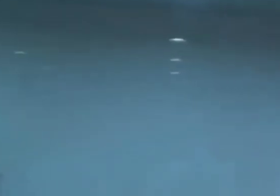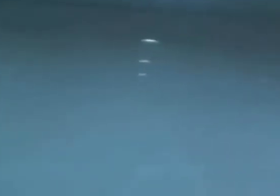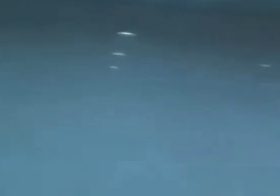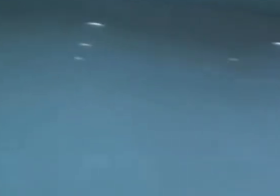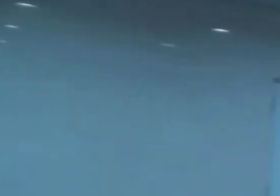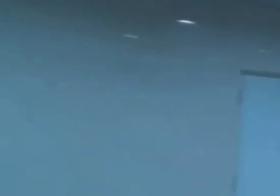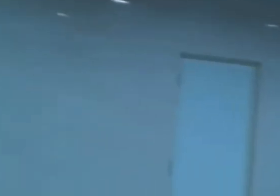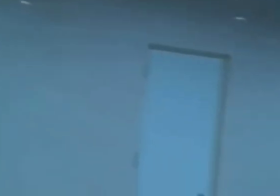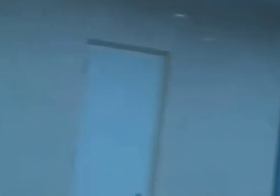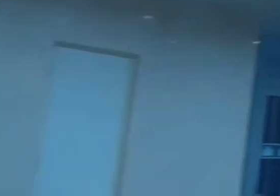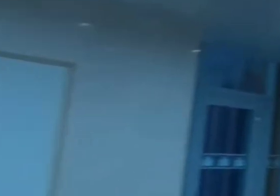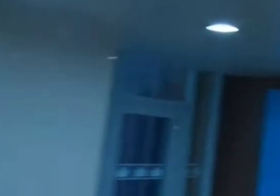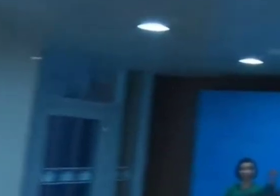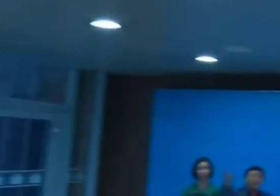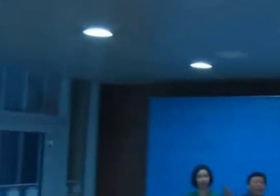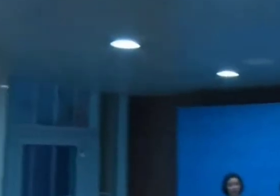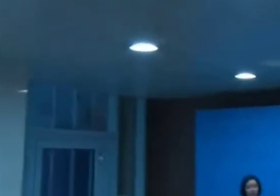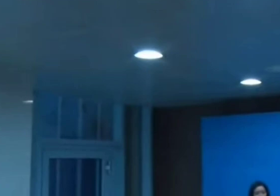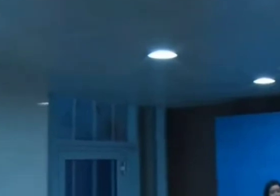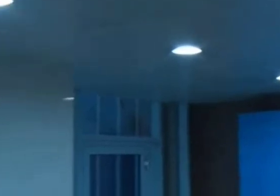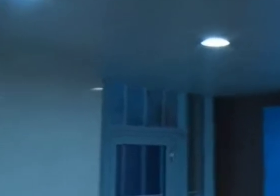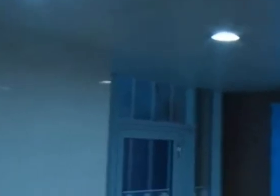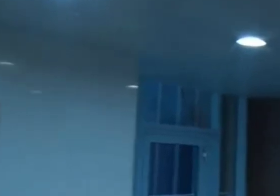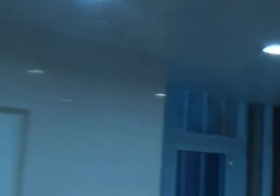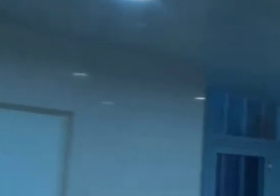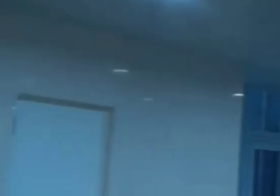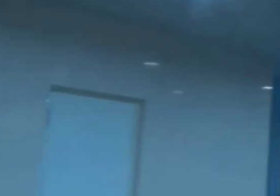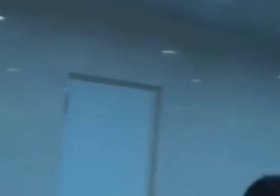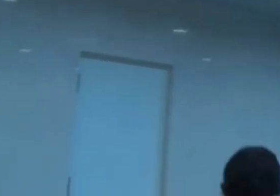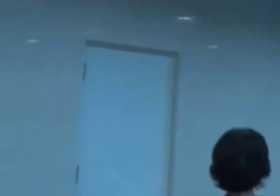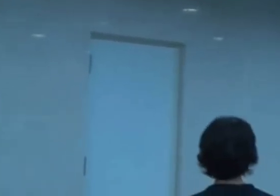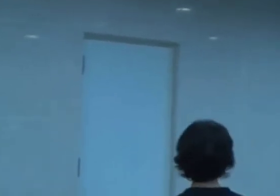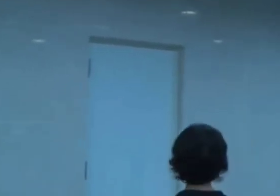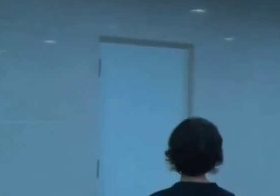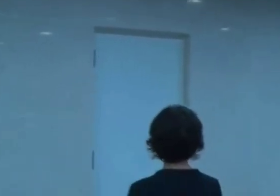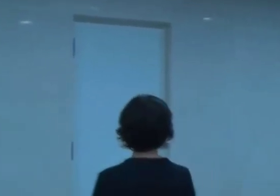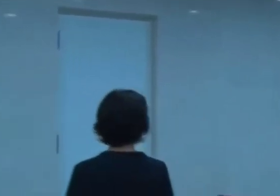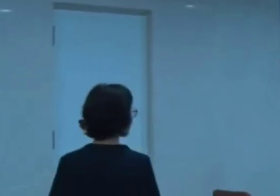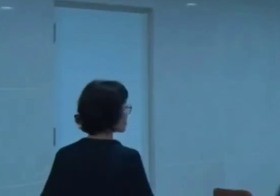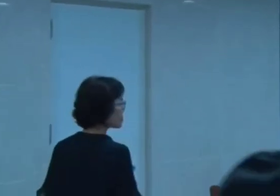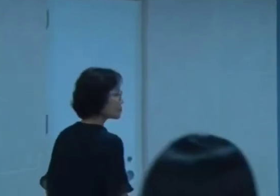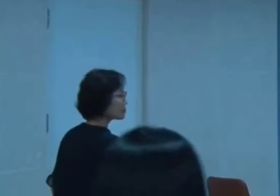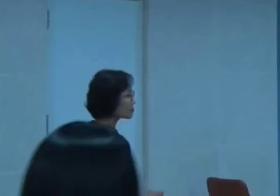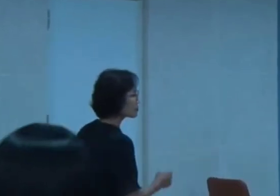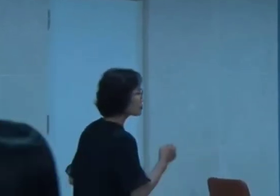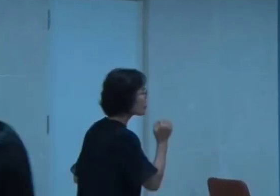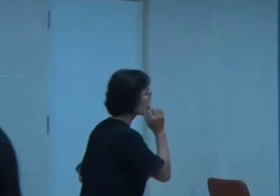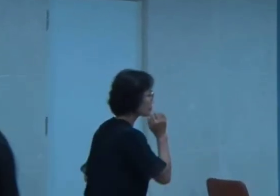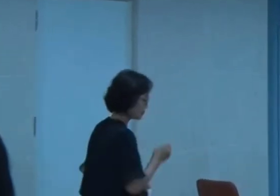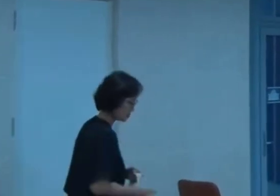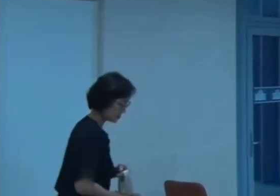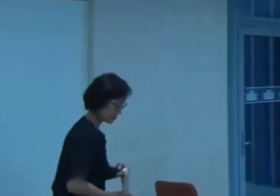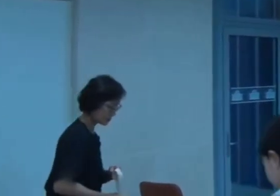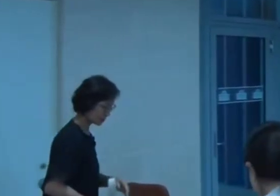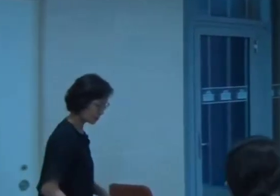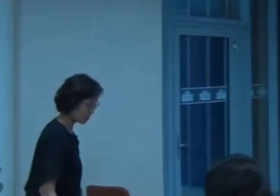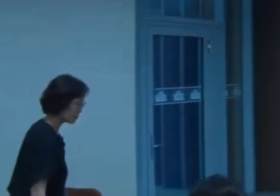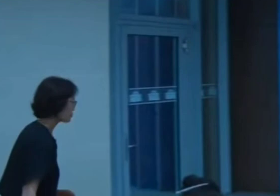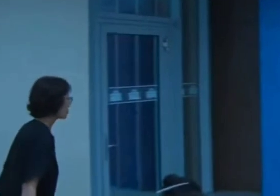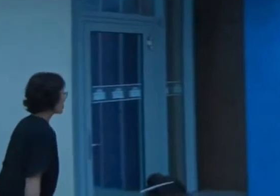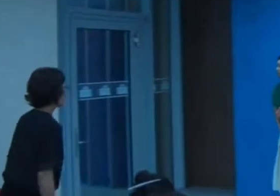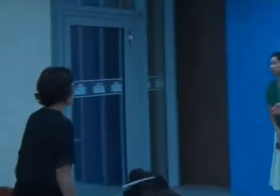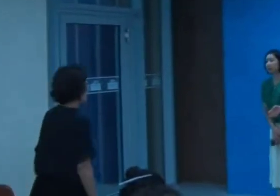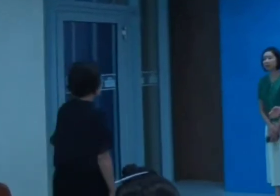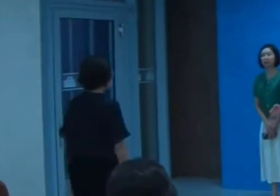방송사 기자님들 계시고 또 오마이티비 서울의 소리 유튜브들 지금 생중계 하고 계시니까요. 혹시 주민분들께서